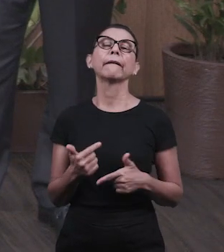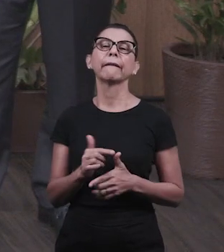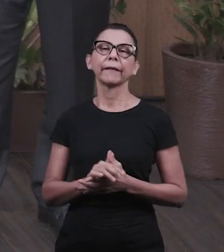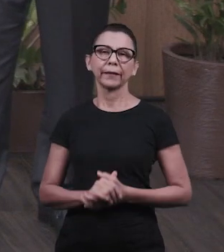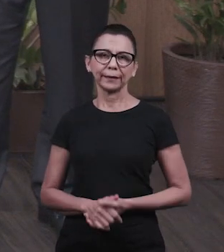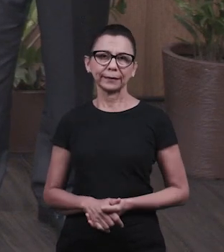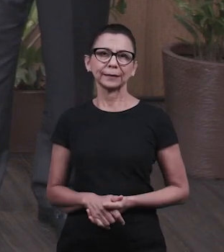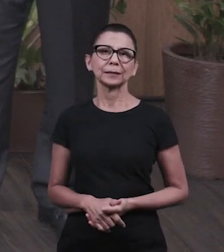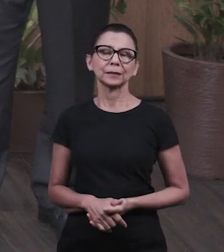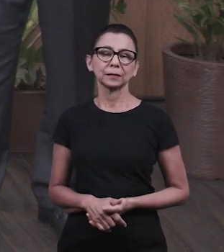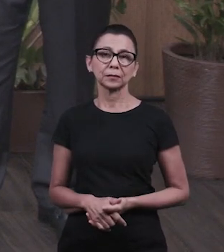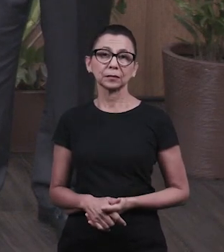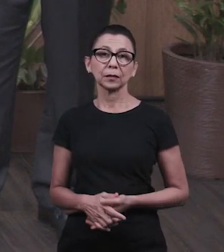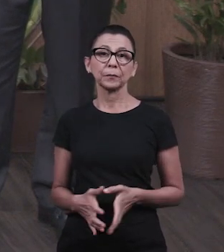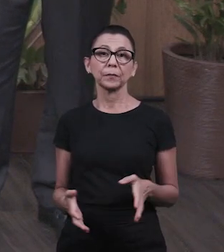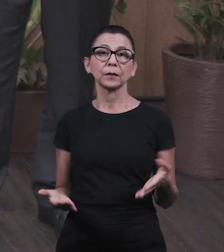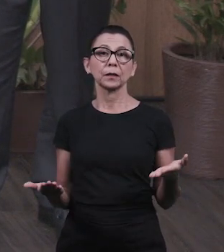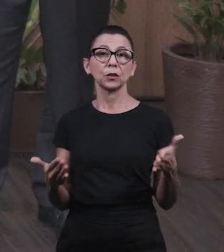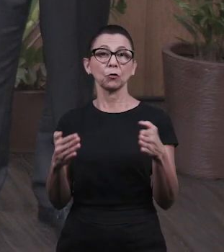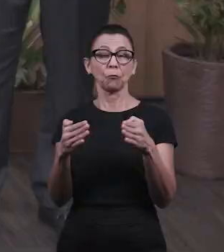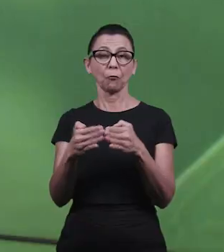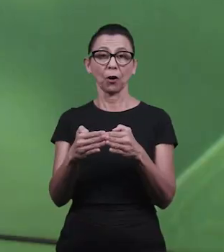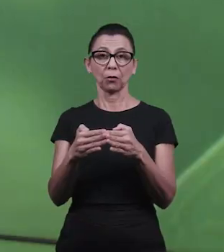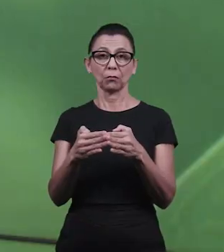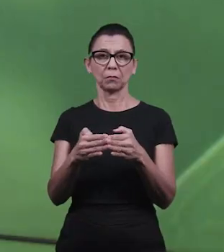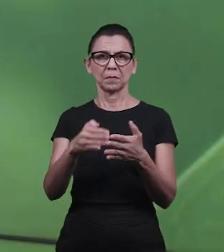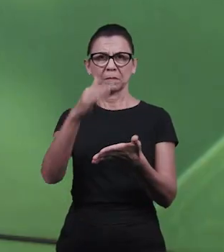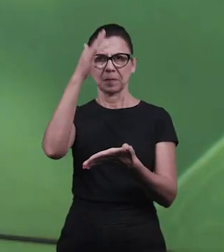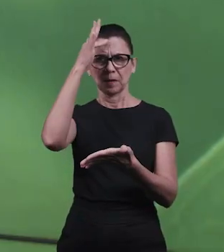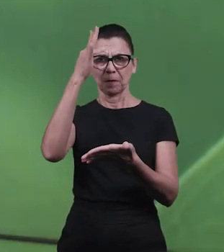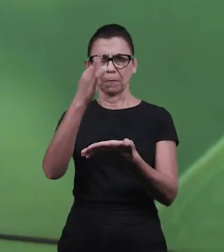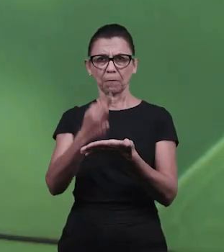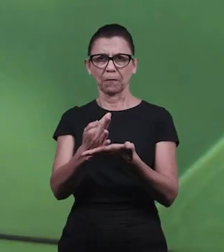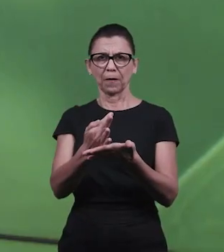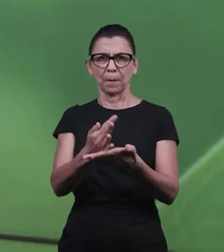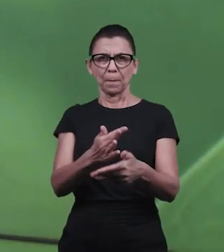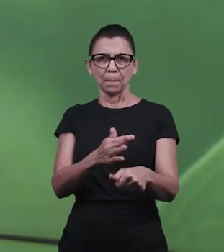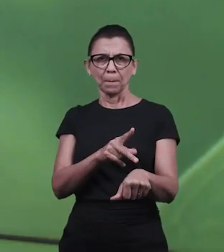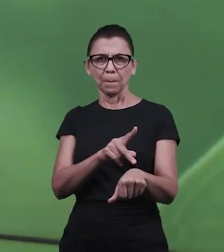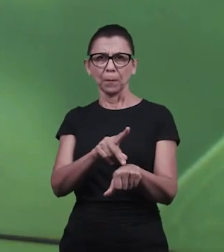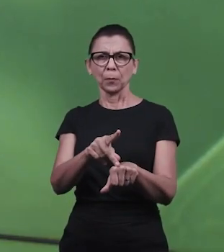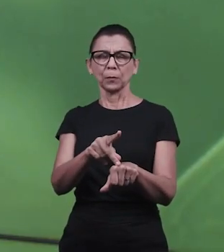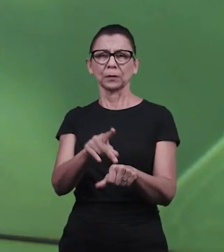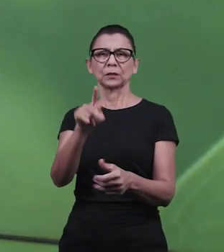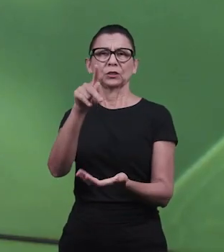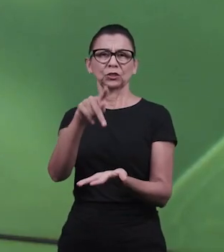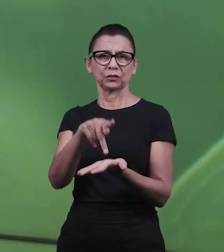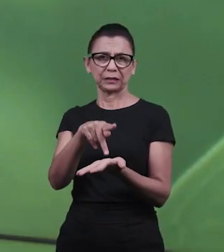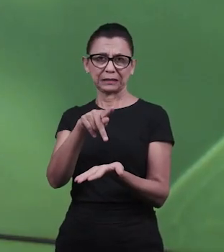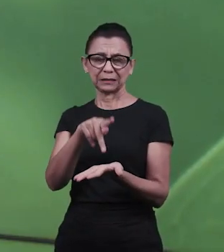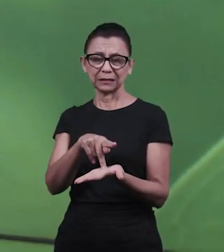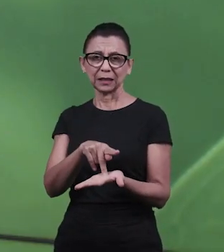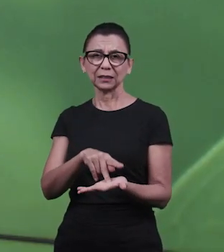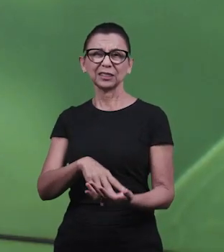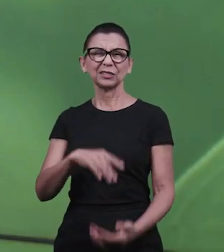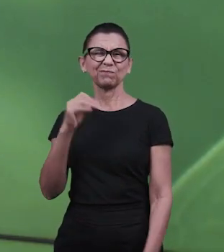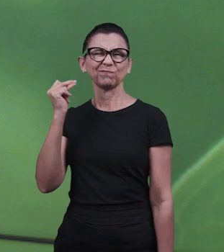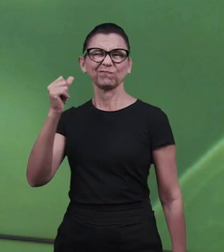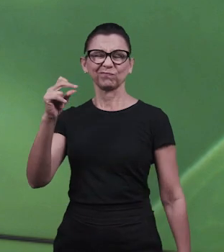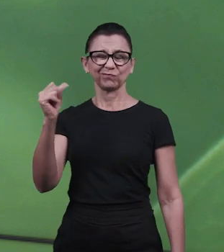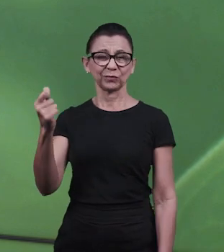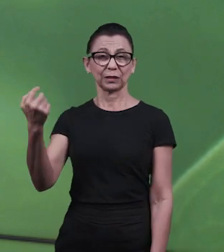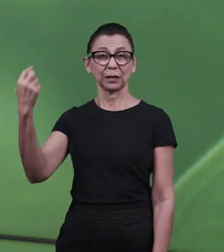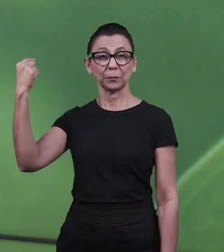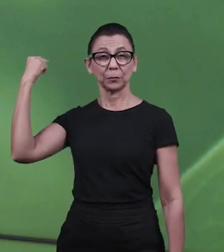В особенности оппозиции против веры, истинной веры. Мы видим это с самого начала,